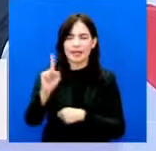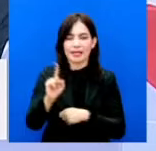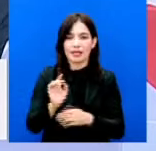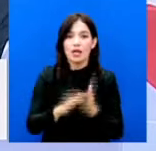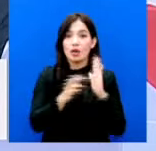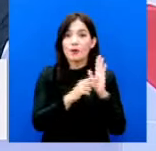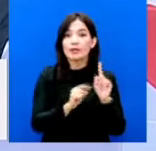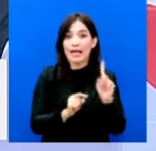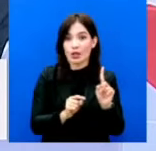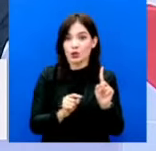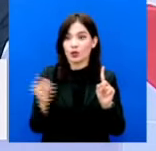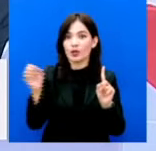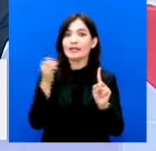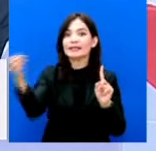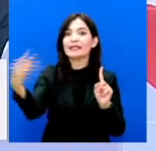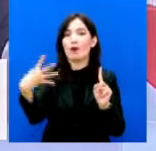1 diberikan jawaban.